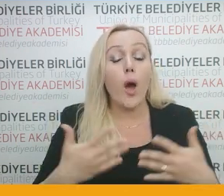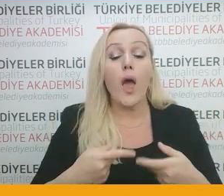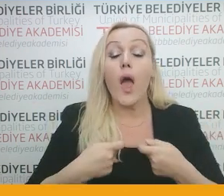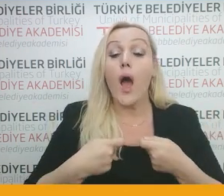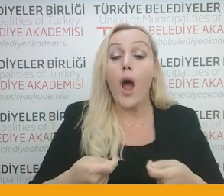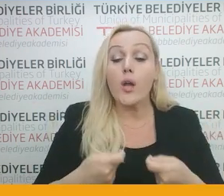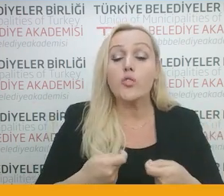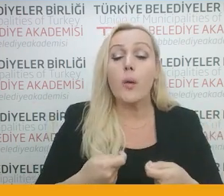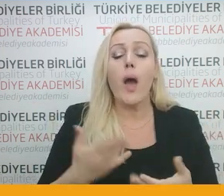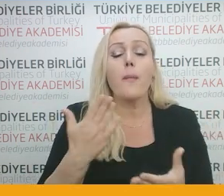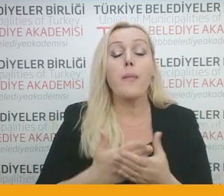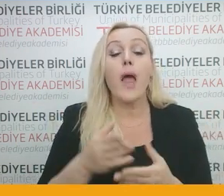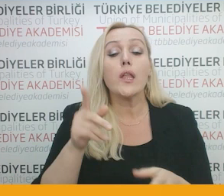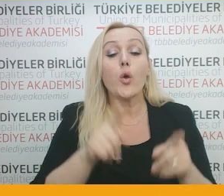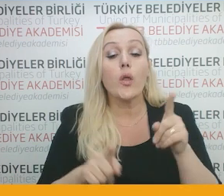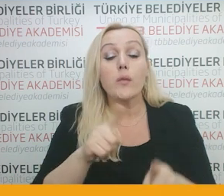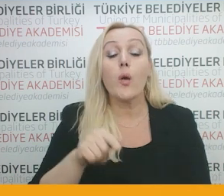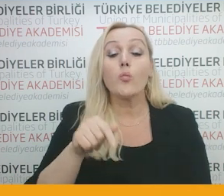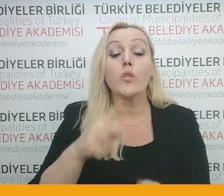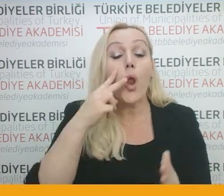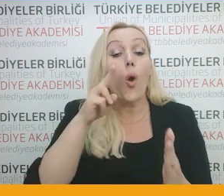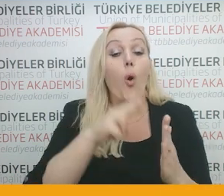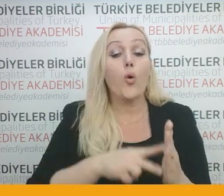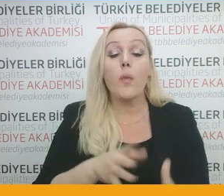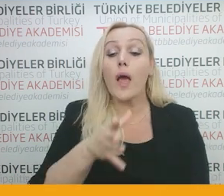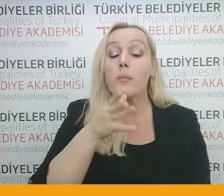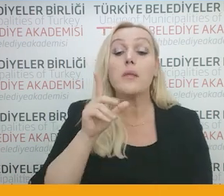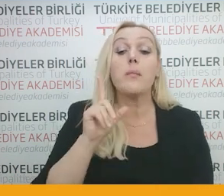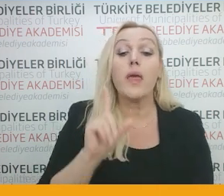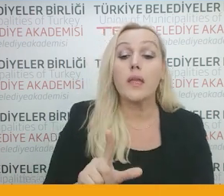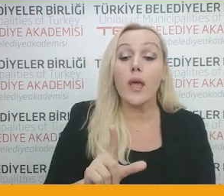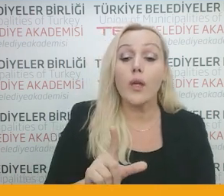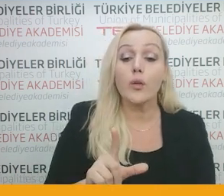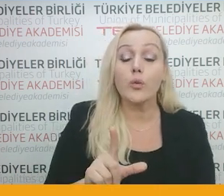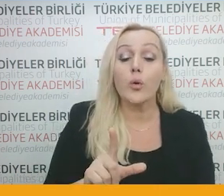belgeleri yönetmeliğini, bunları mutlaka okumamız, bilmemiz gerekiyor.